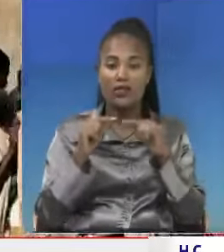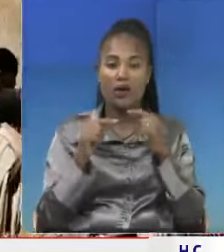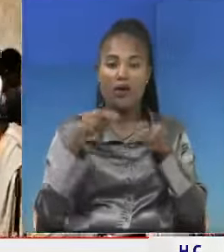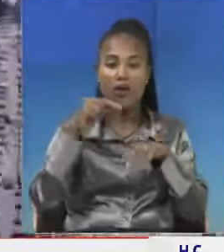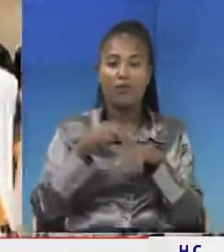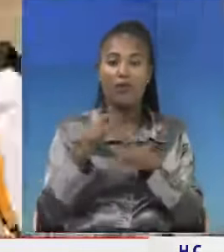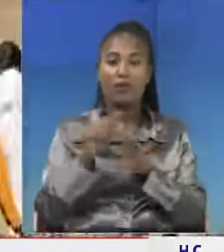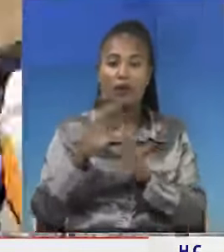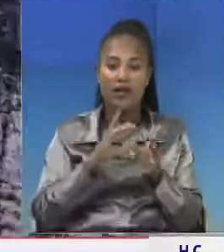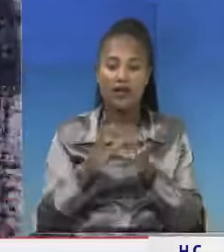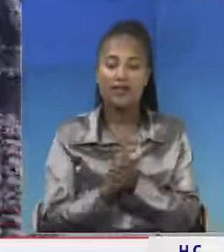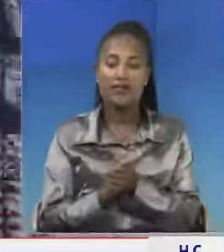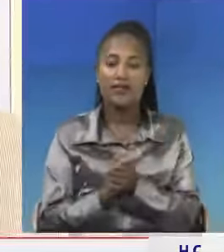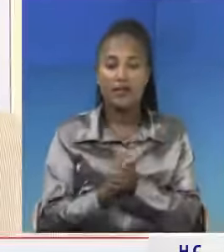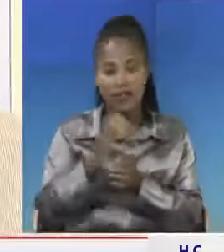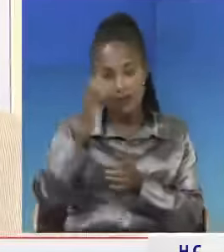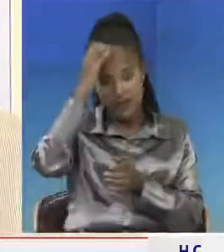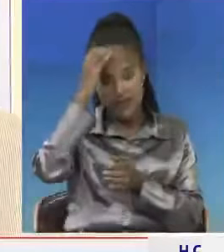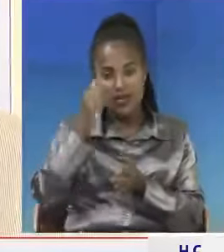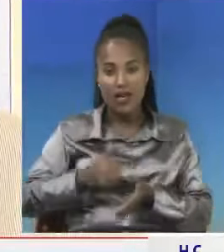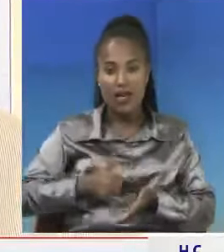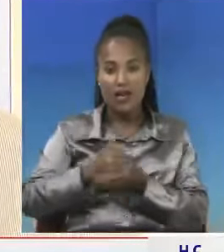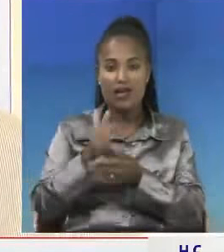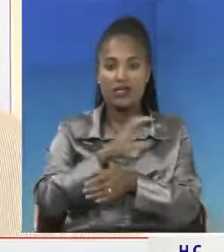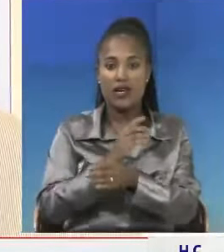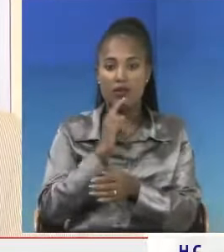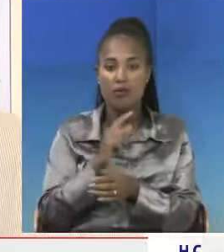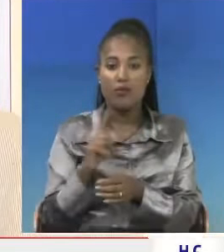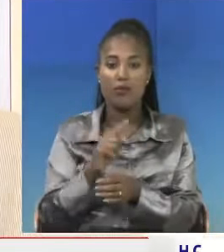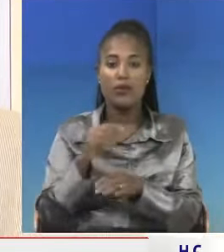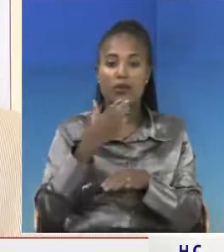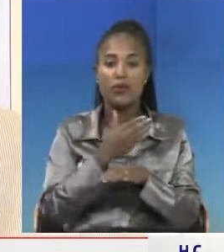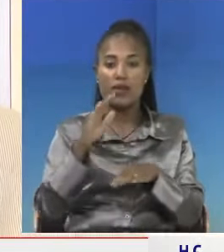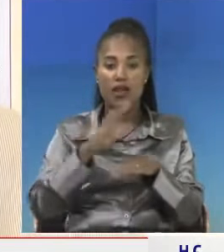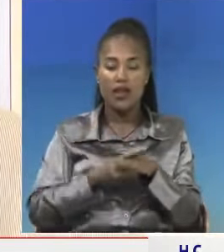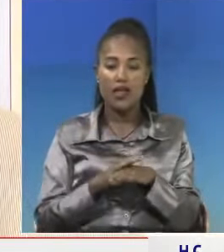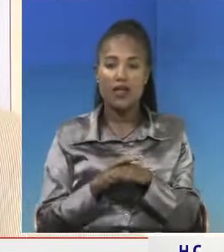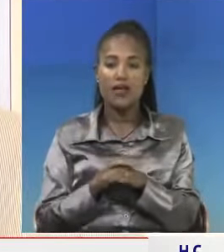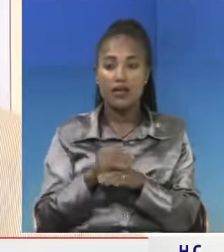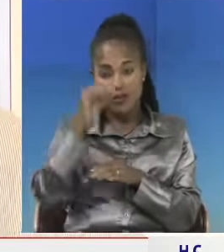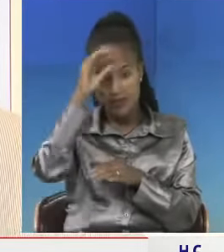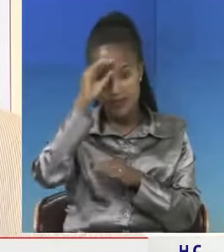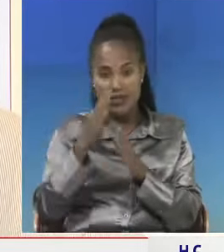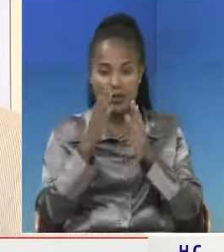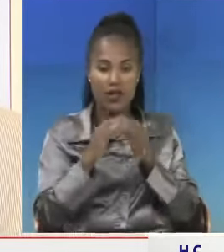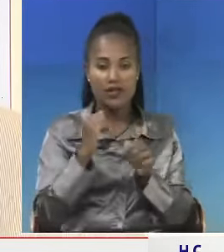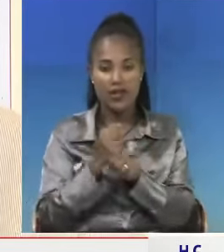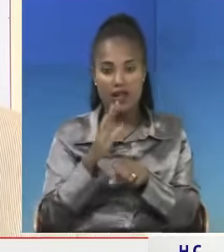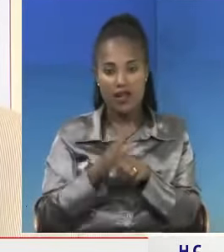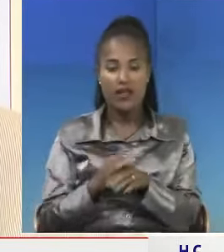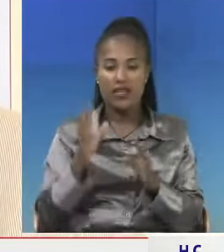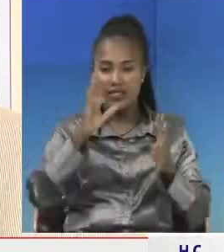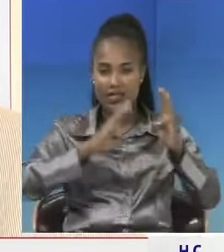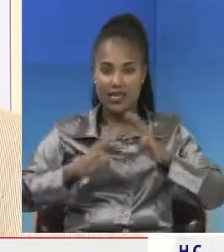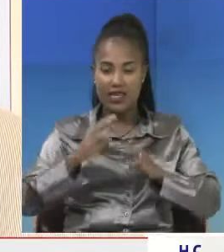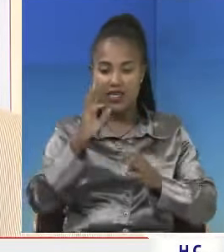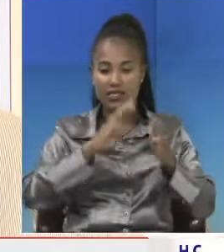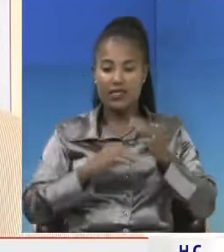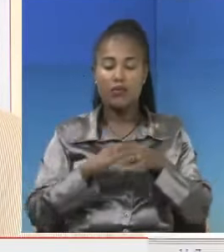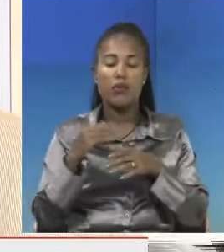ምን ለማድረግ? የመንግስት አጋዥ ኃይል ነው። በምን ጉዳይ ላይ? በሰብአዊ ስራ ላይ የተቸገረን